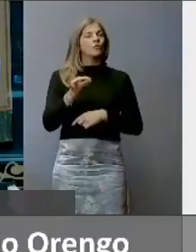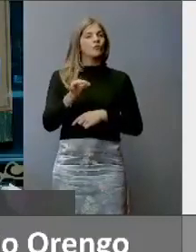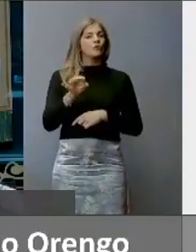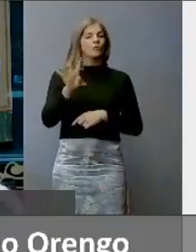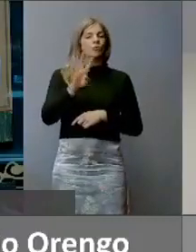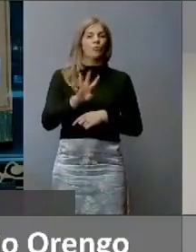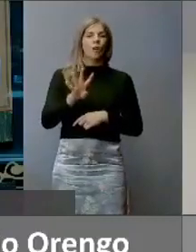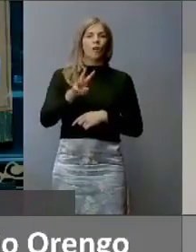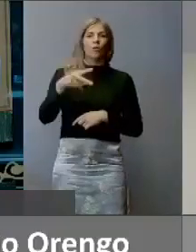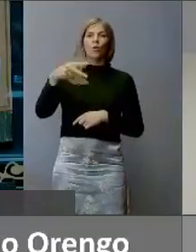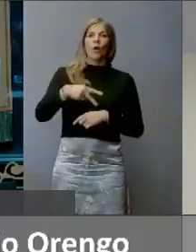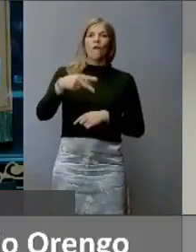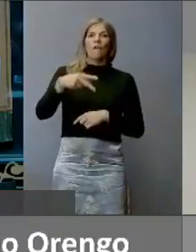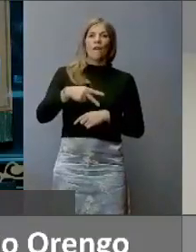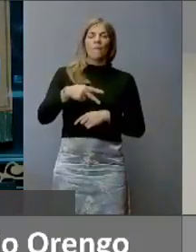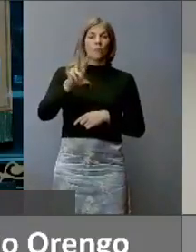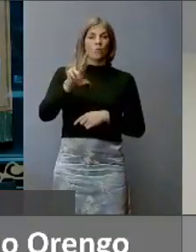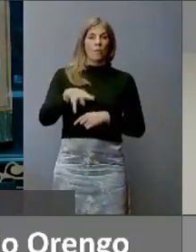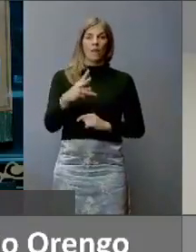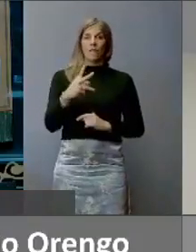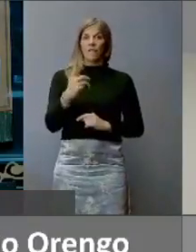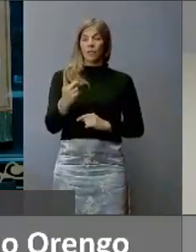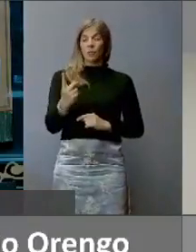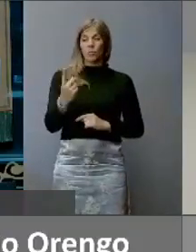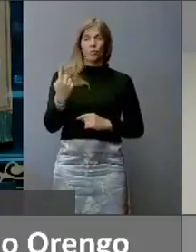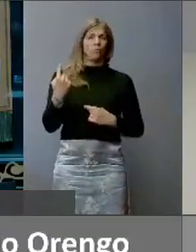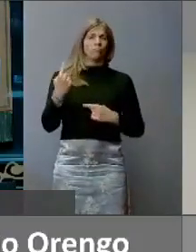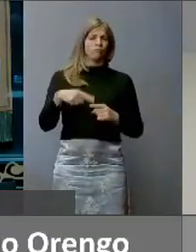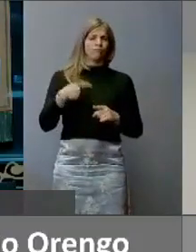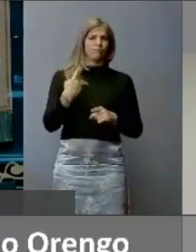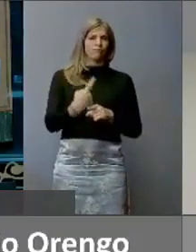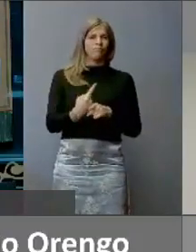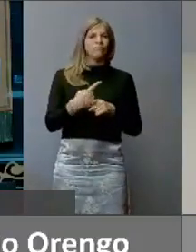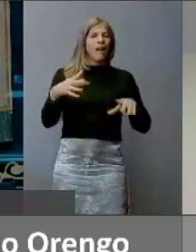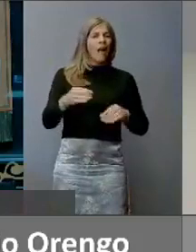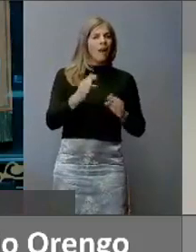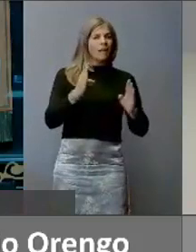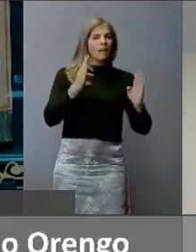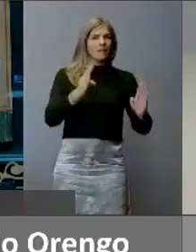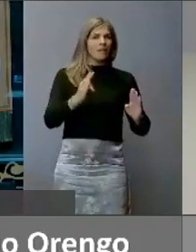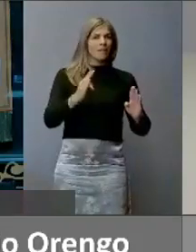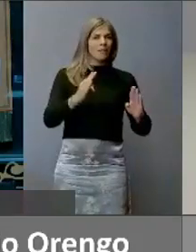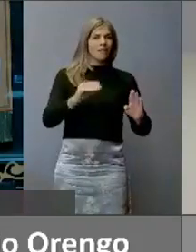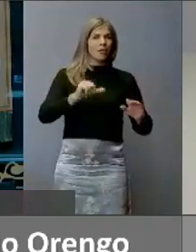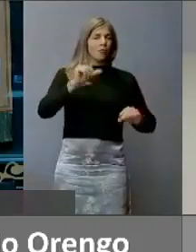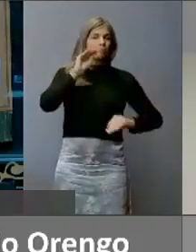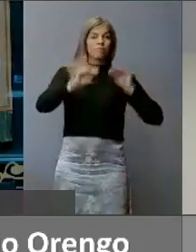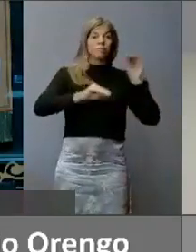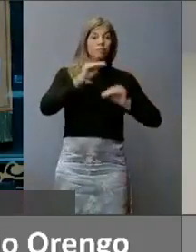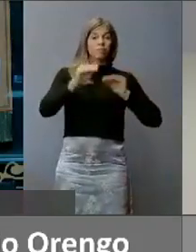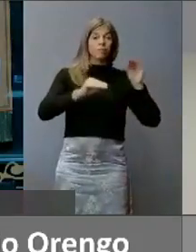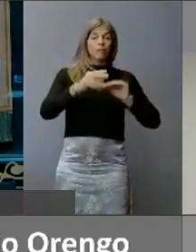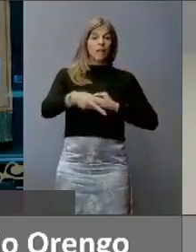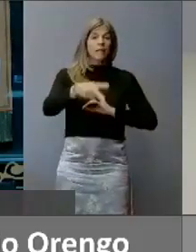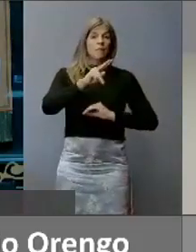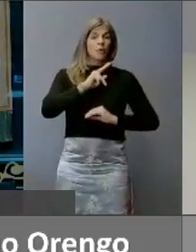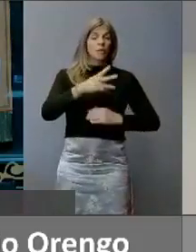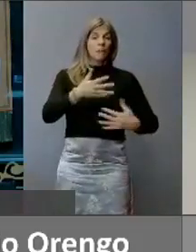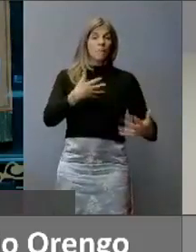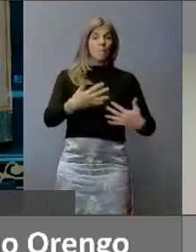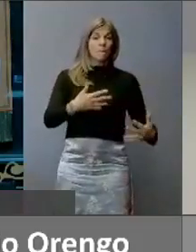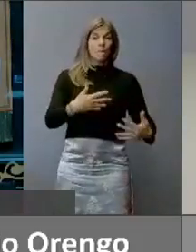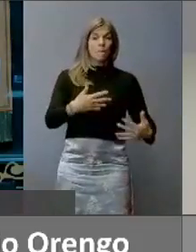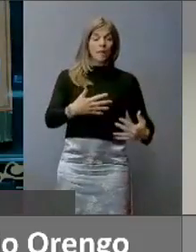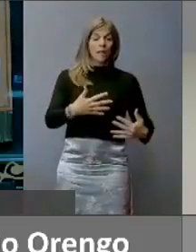come di consueto la prima parte dei nostri lavori è dedicata alle interrogazioni a risposta immediata consiglio giunta oggi